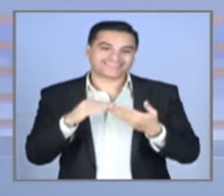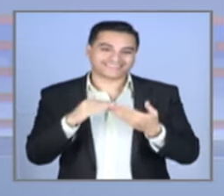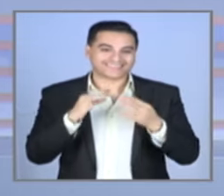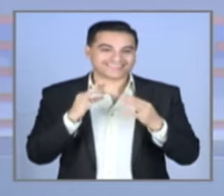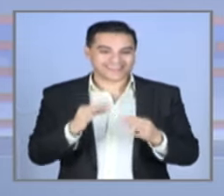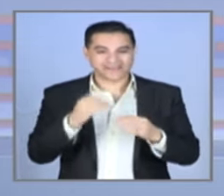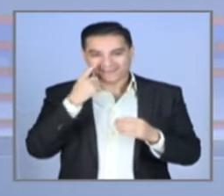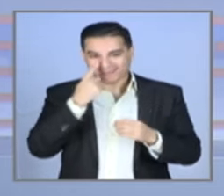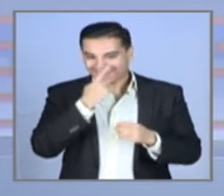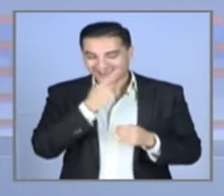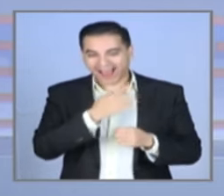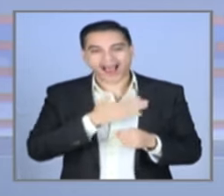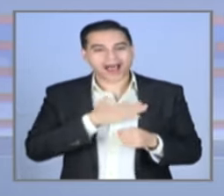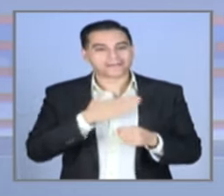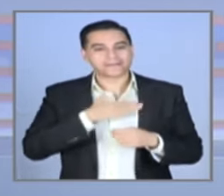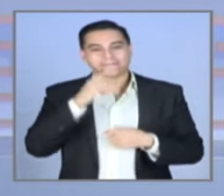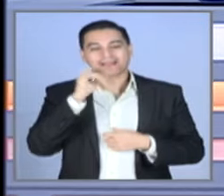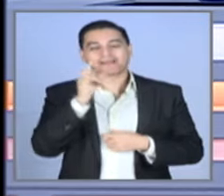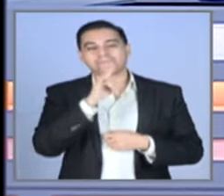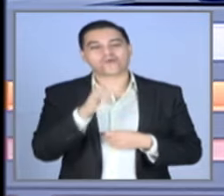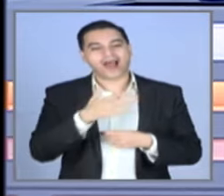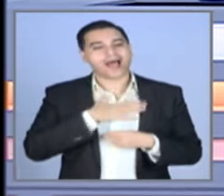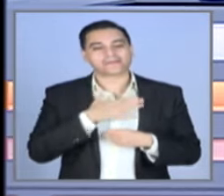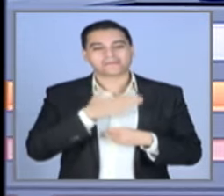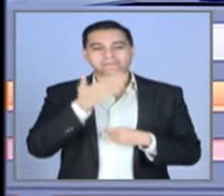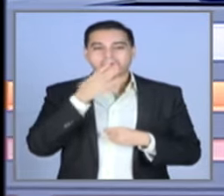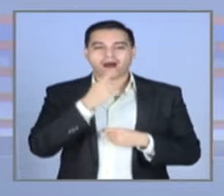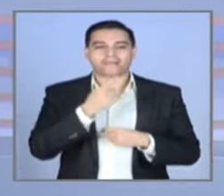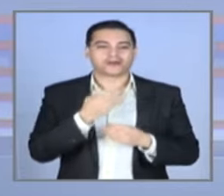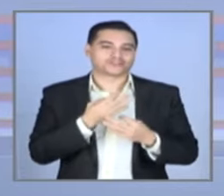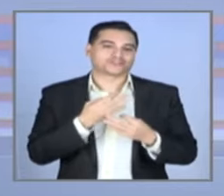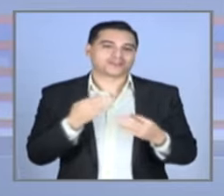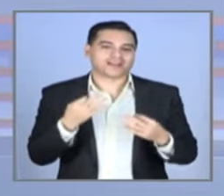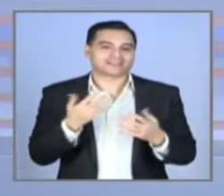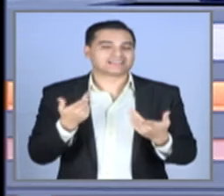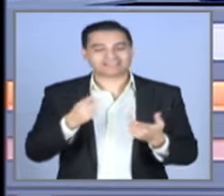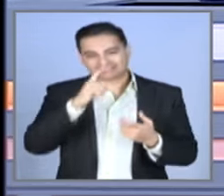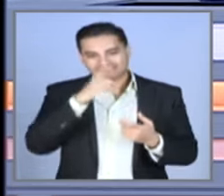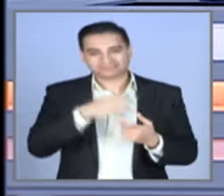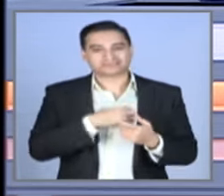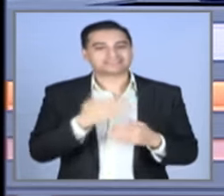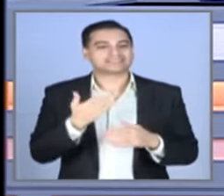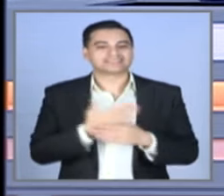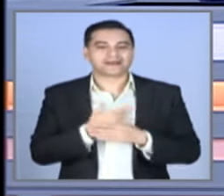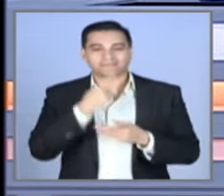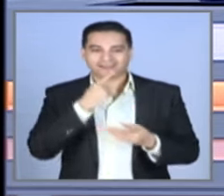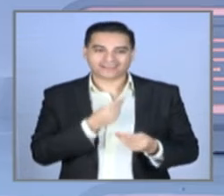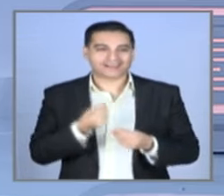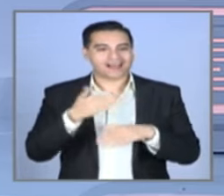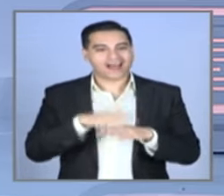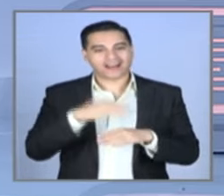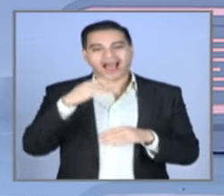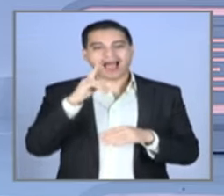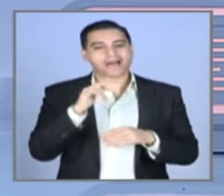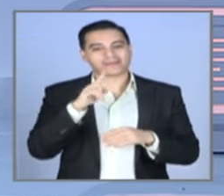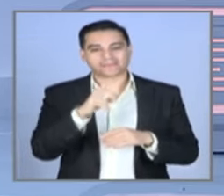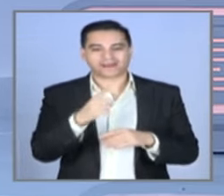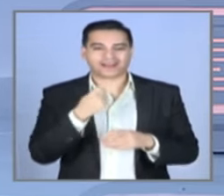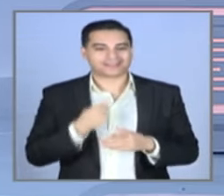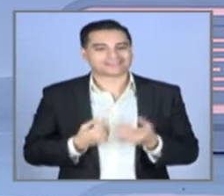الله مظلوم حبيبه بابا دي ما حدش يقدر يتكلم عنها دي ولا كلمه. ايوه مظلومه ليه؟ بيمدحك. هو في حد متدلع قدك؟